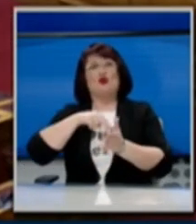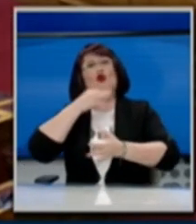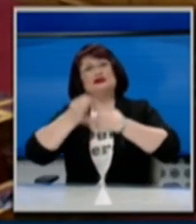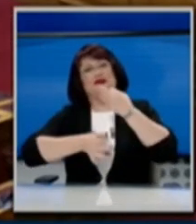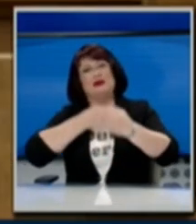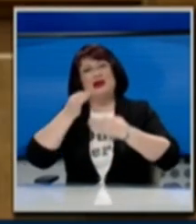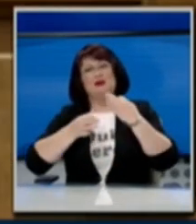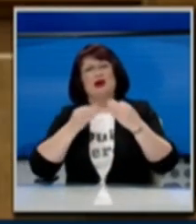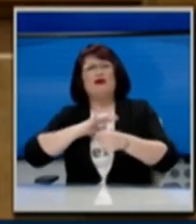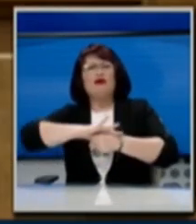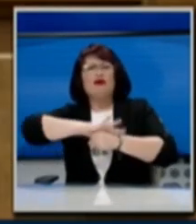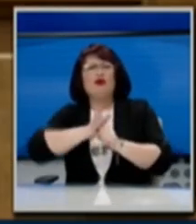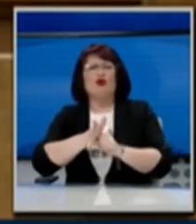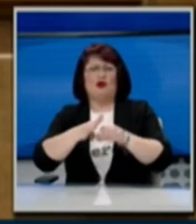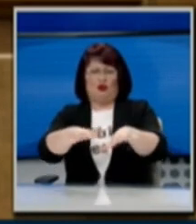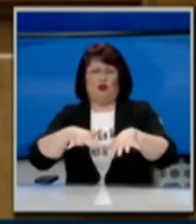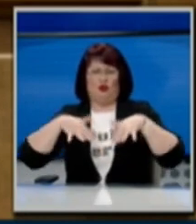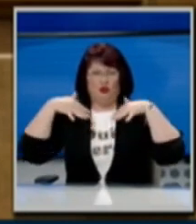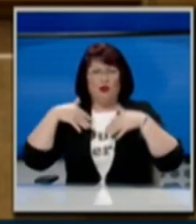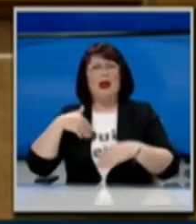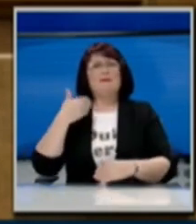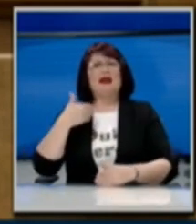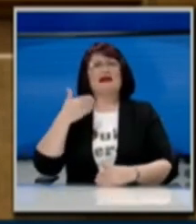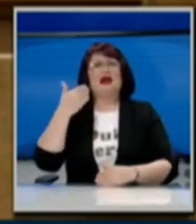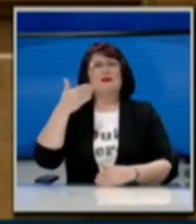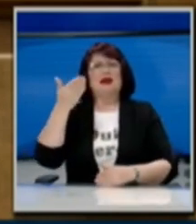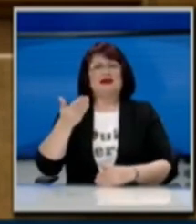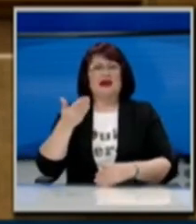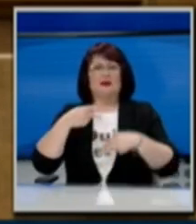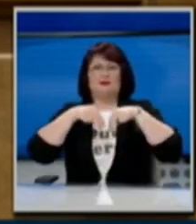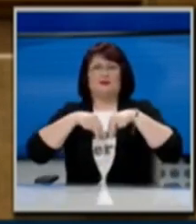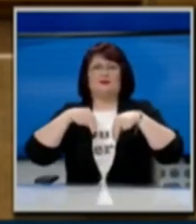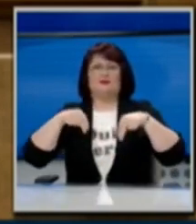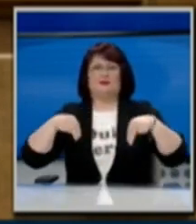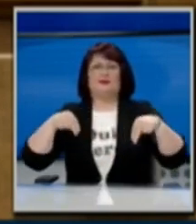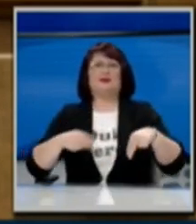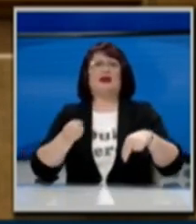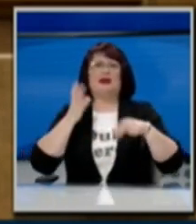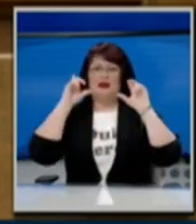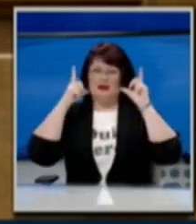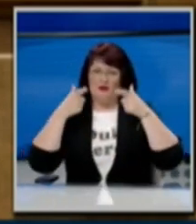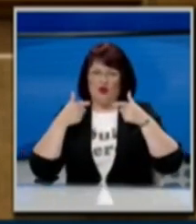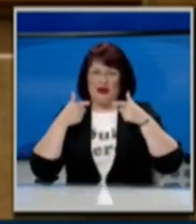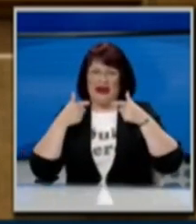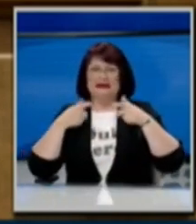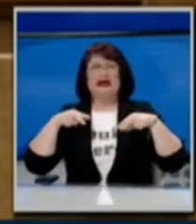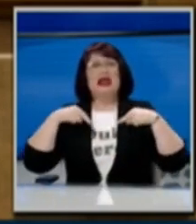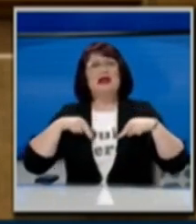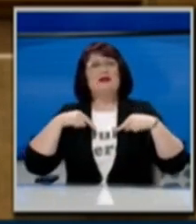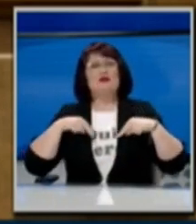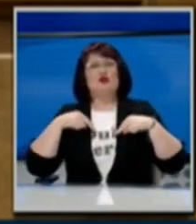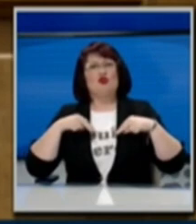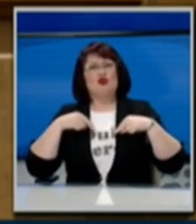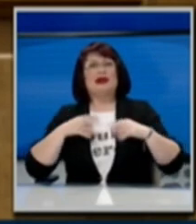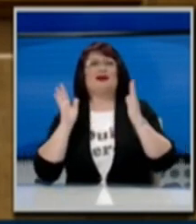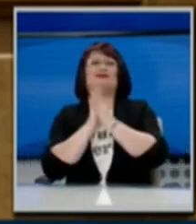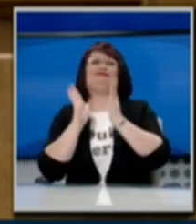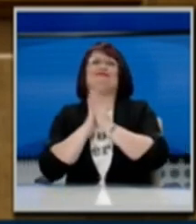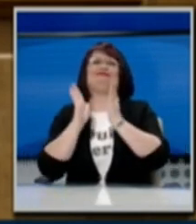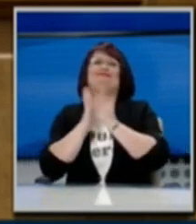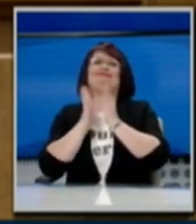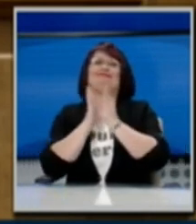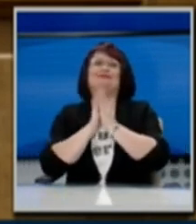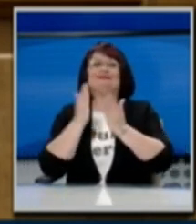Πρωθυπουργό. Και έπειτα όρθιοι οι βουλευτές της πλειοψηφίας και οι υπουργοί να χειροκροτούν